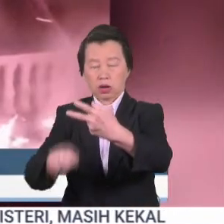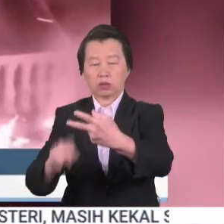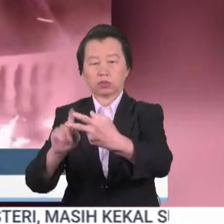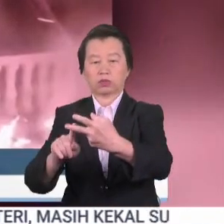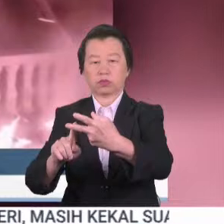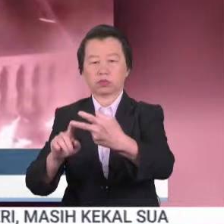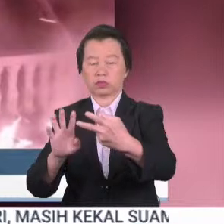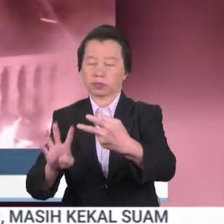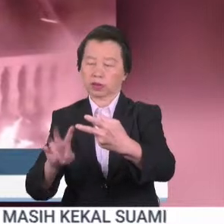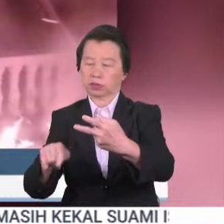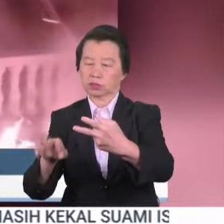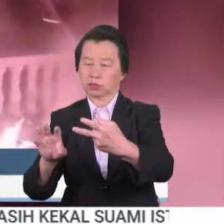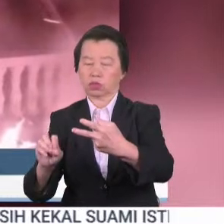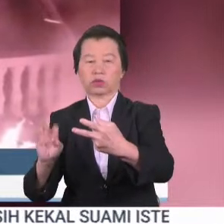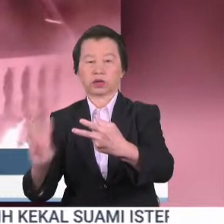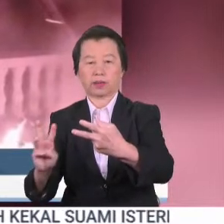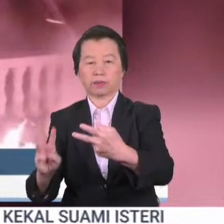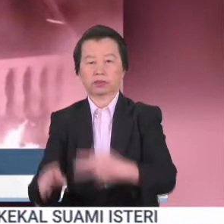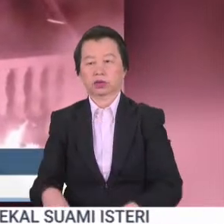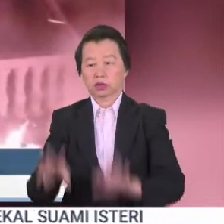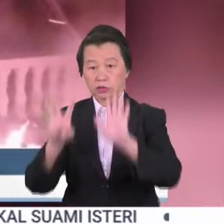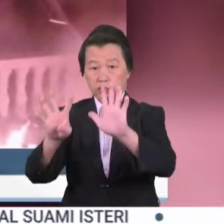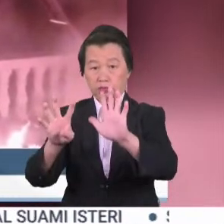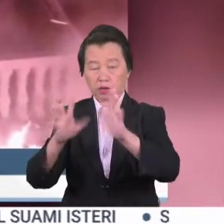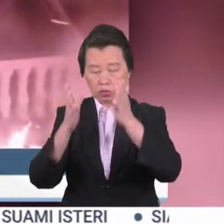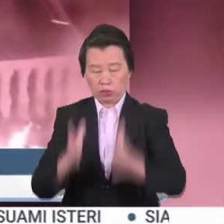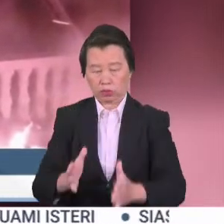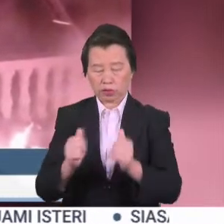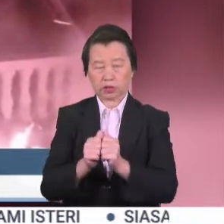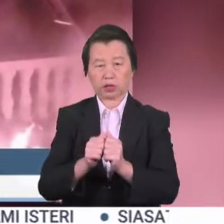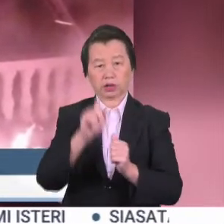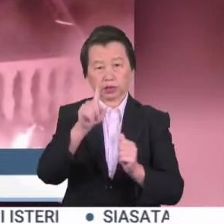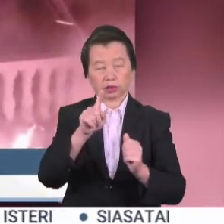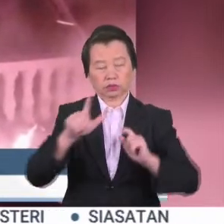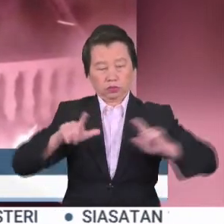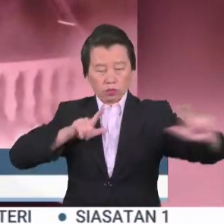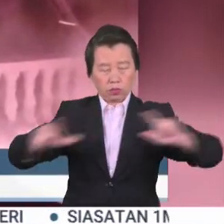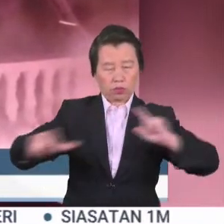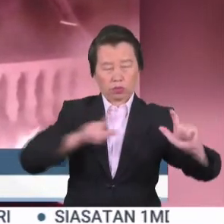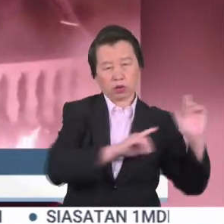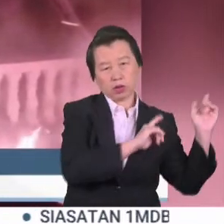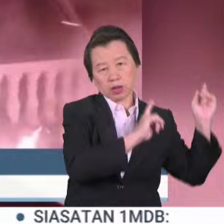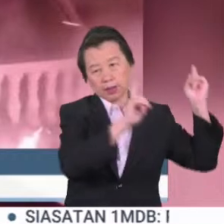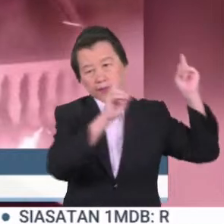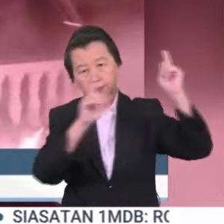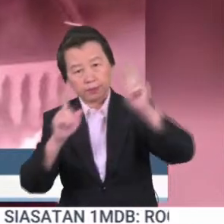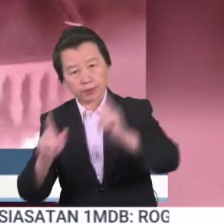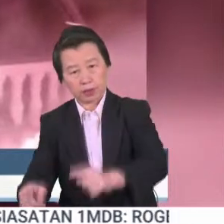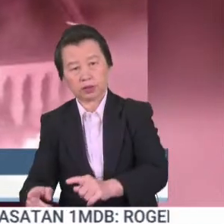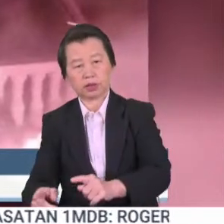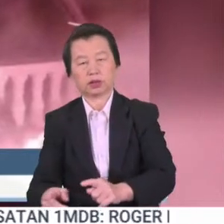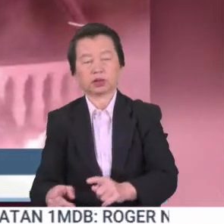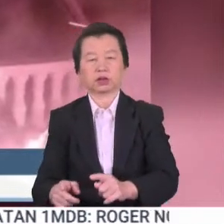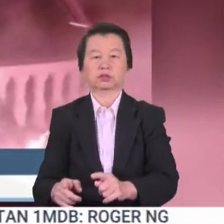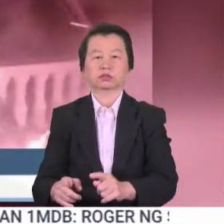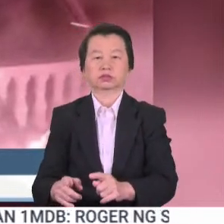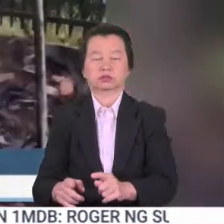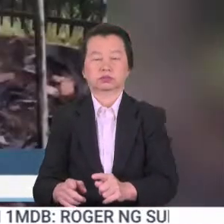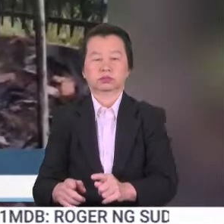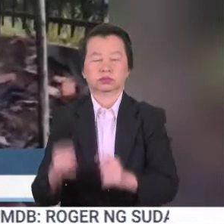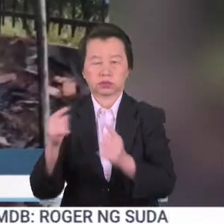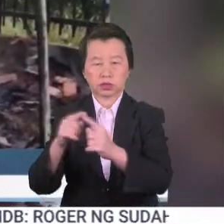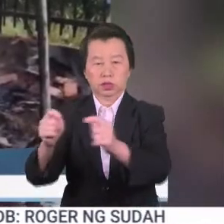46 pagi seramai sembilan anggota dengan sebuah jentera pemadam api dan Lori dari Balai Bomba dan penyelamat serrian